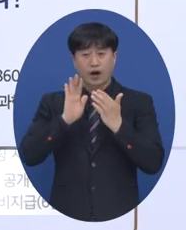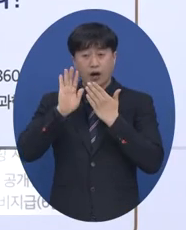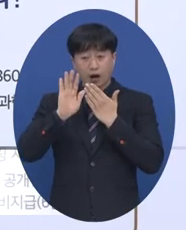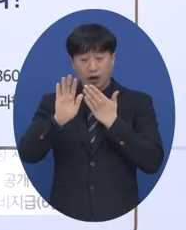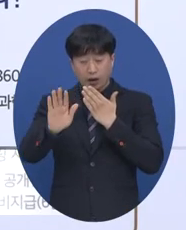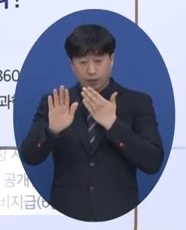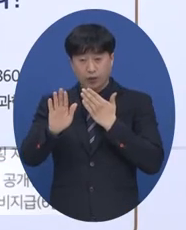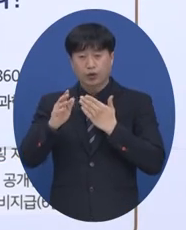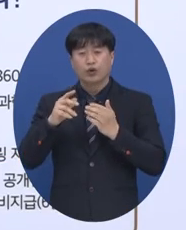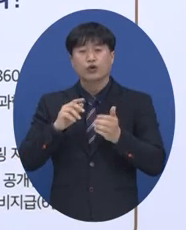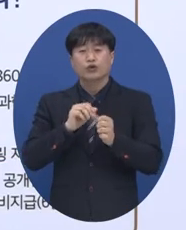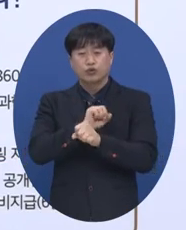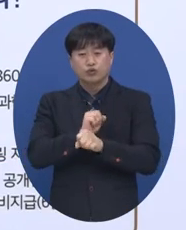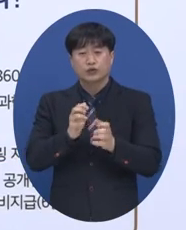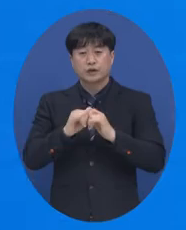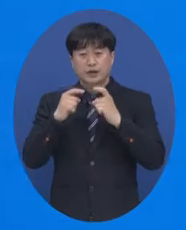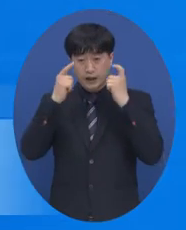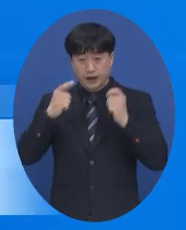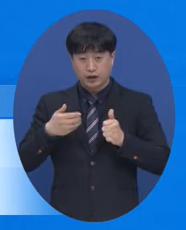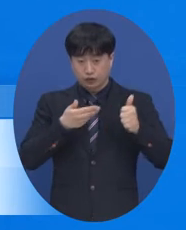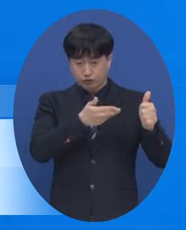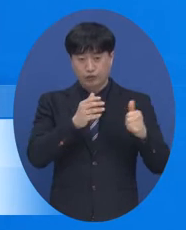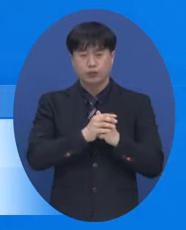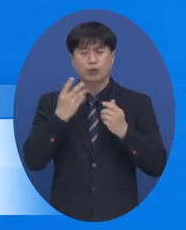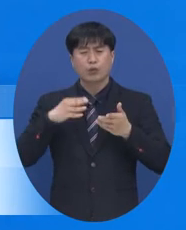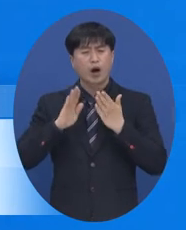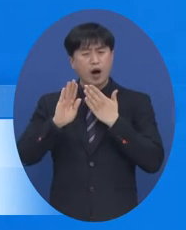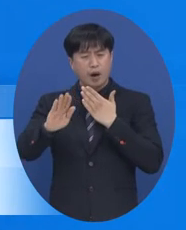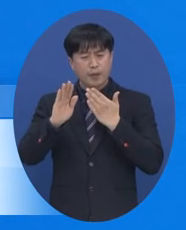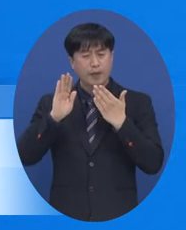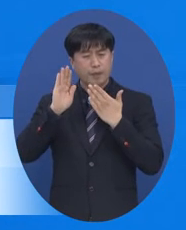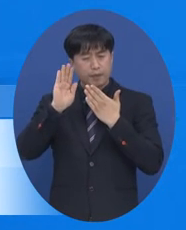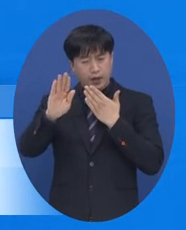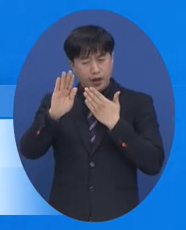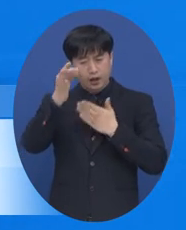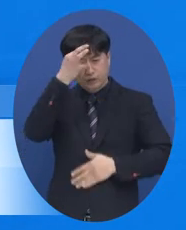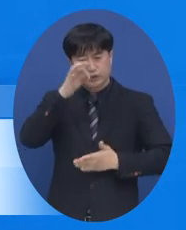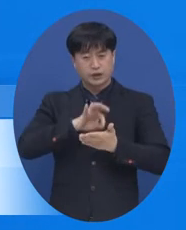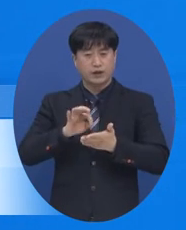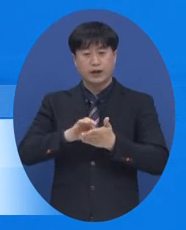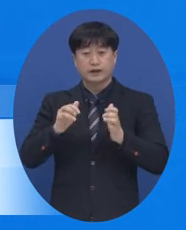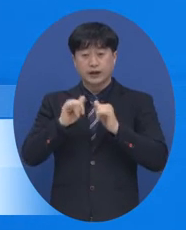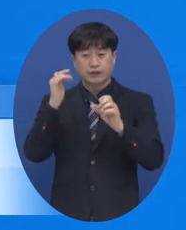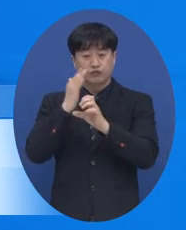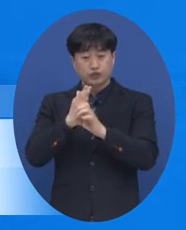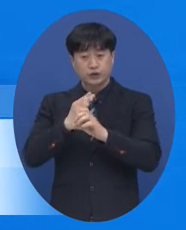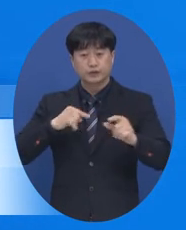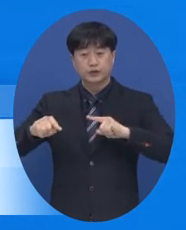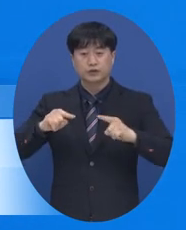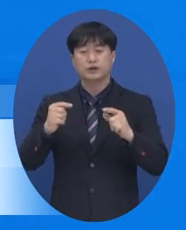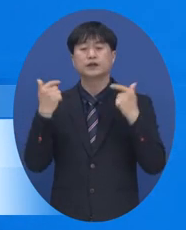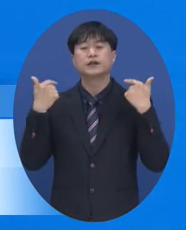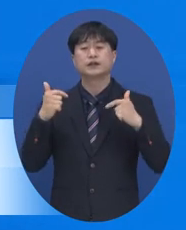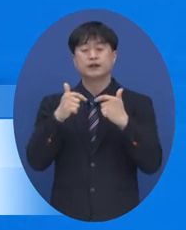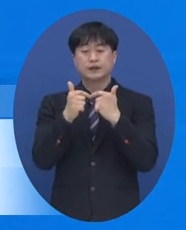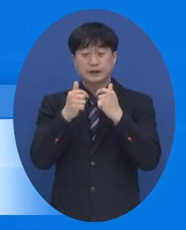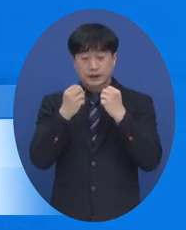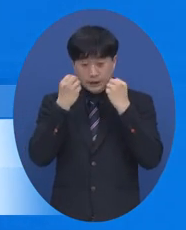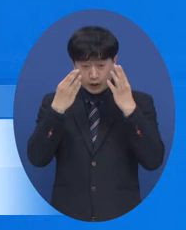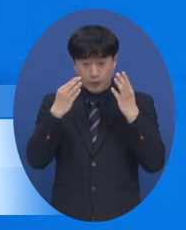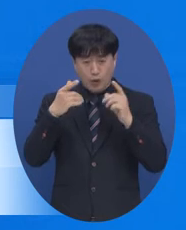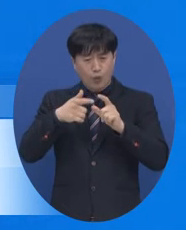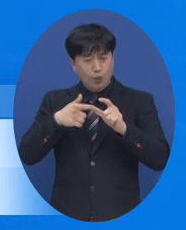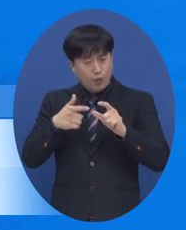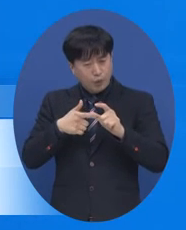연구자 개인에게 직접 지원합니다. 경기도는 앞으로도 미래 기술을 활용한 사람 중심의 정책을 늘